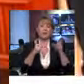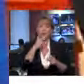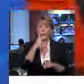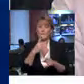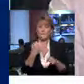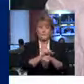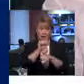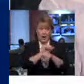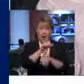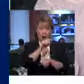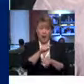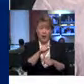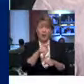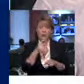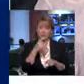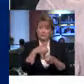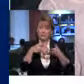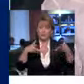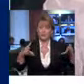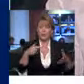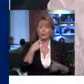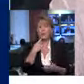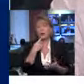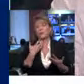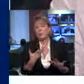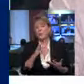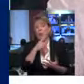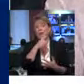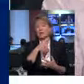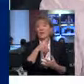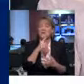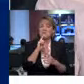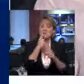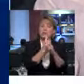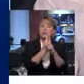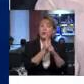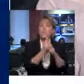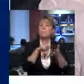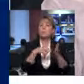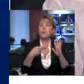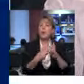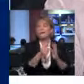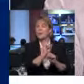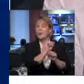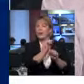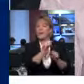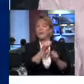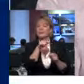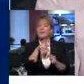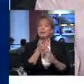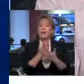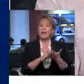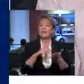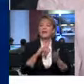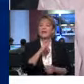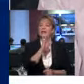שבאמת צוברת תאוצה, אומרים, בסדר, אולי אתם מזוהים פוליטית עם מחנה כזה או אחר, וזה גם חלק מהאינטרסים שלכם